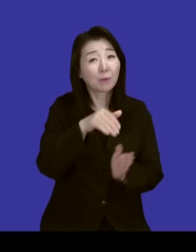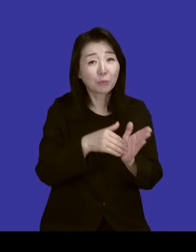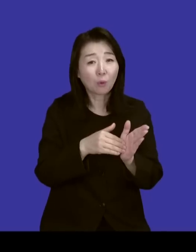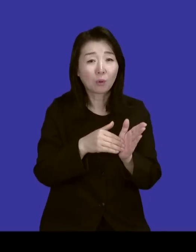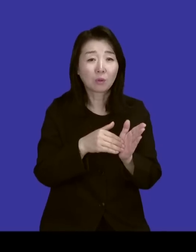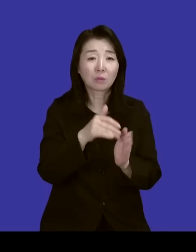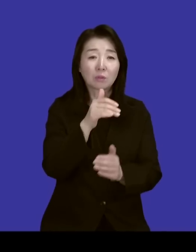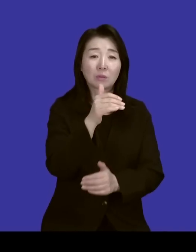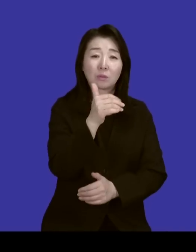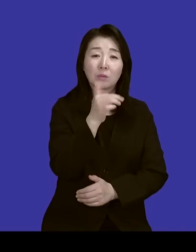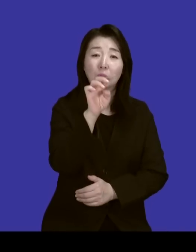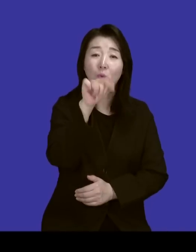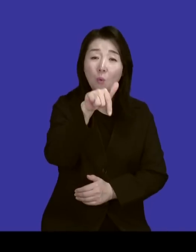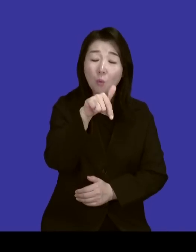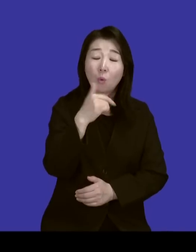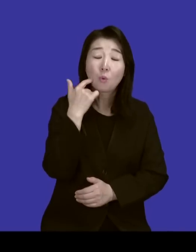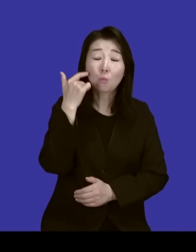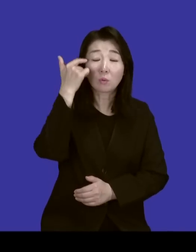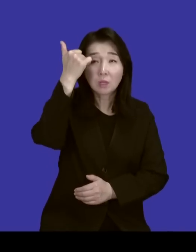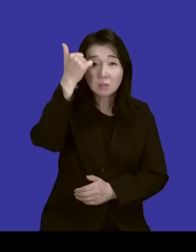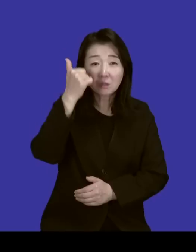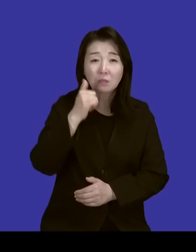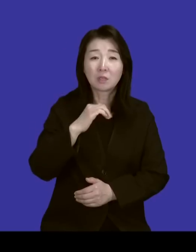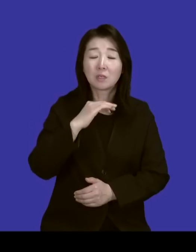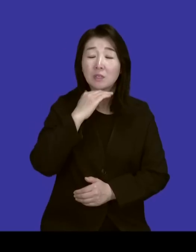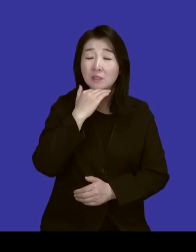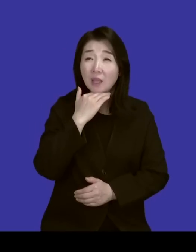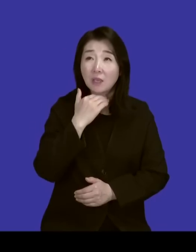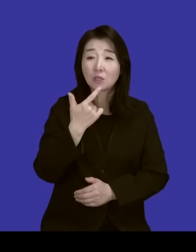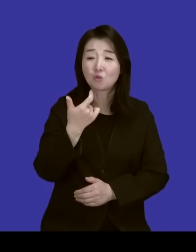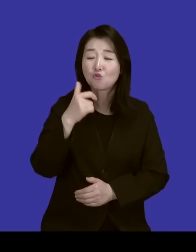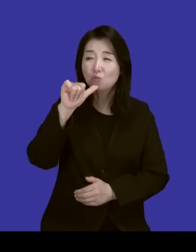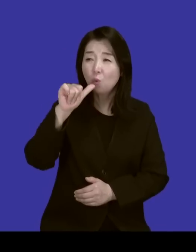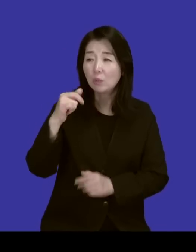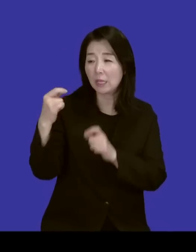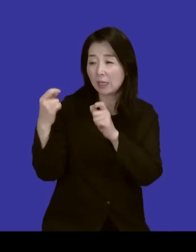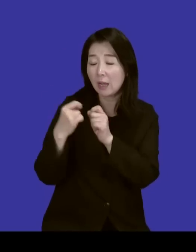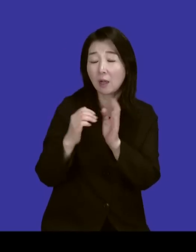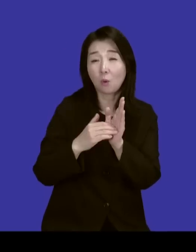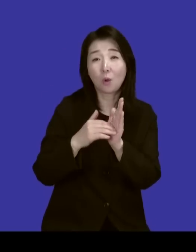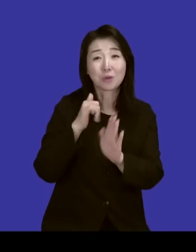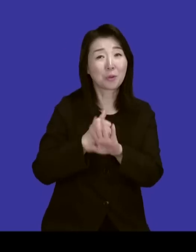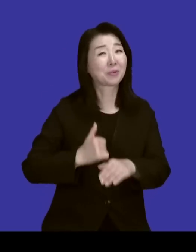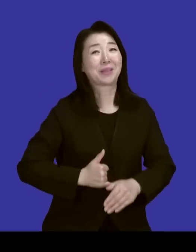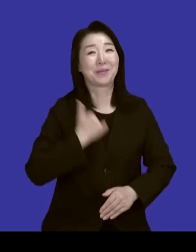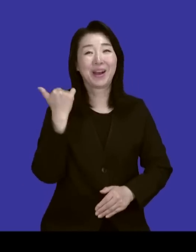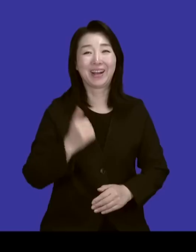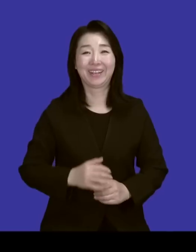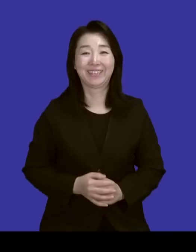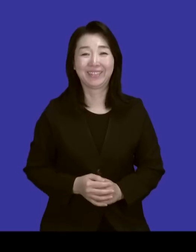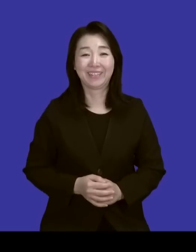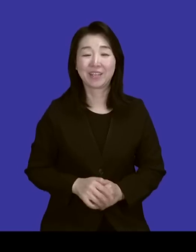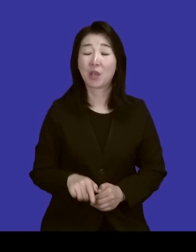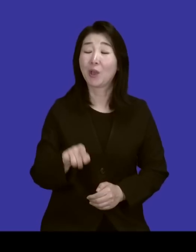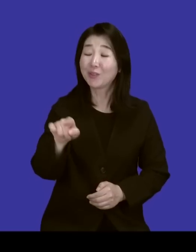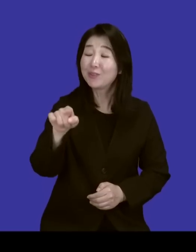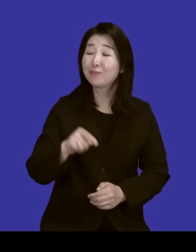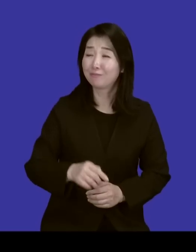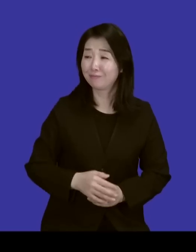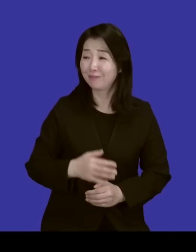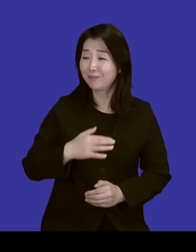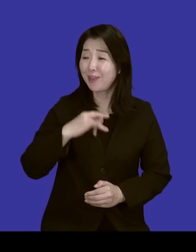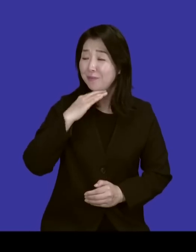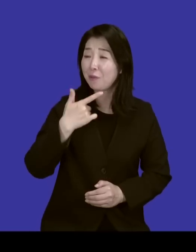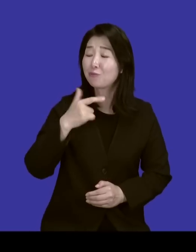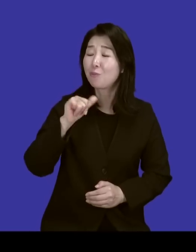목사님이 은퇴 그 연세에 가까이 가고 있었거든요. 화를 내시더라고요. 예. 그래서 네가 내